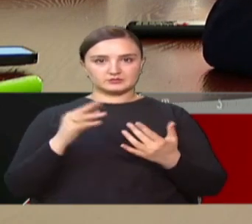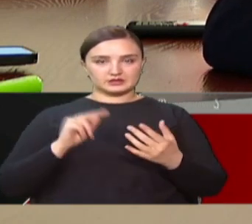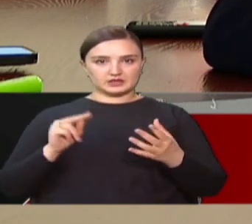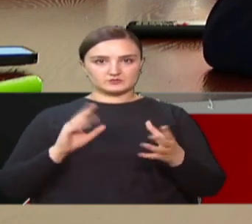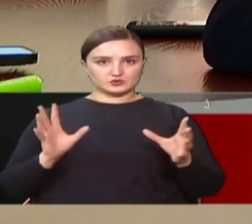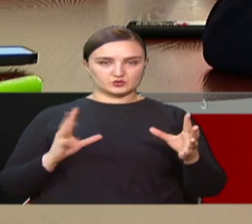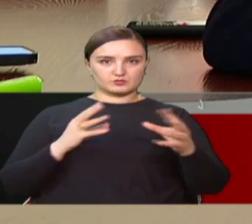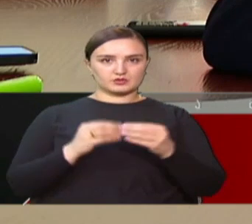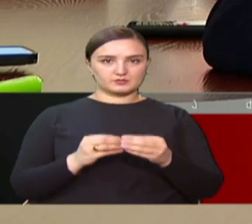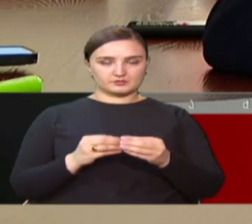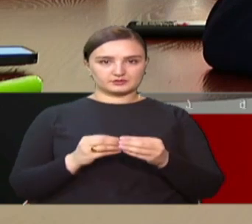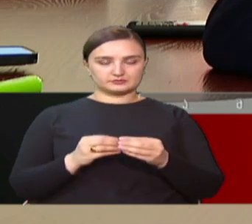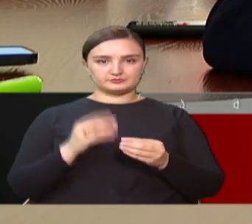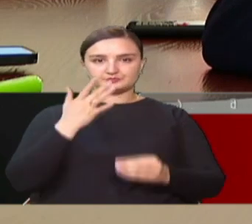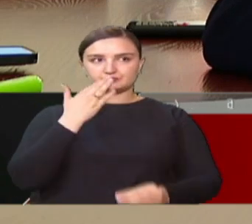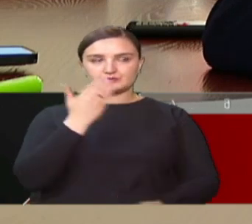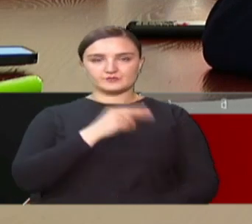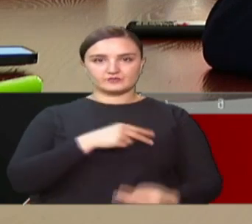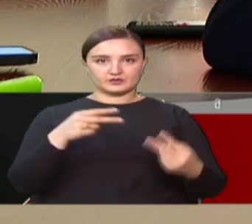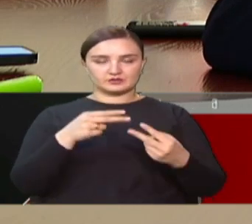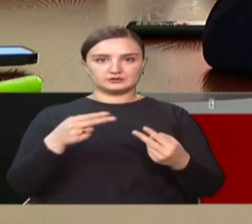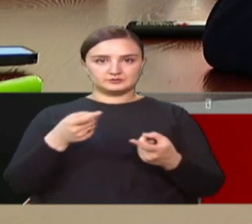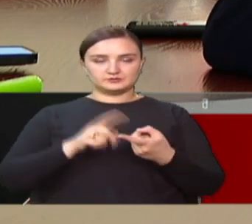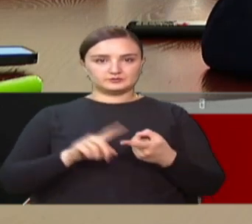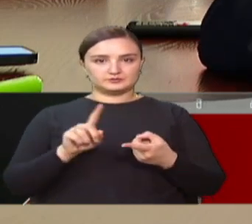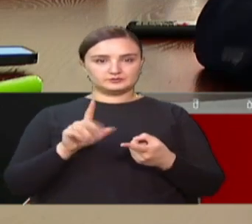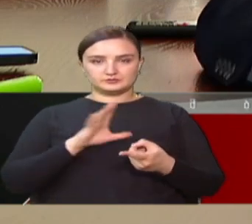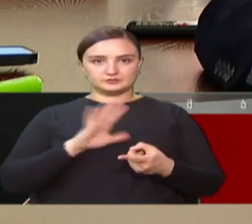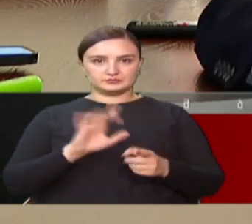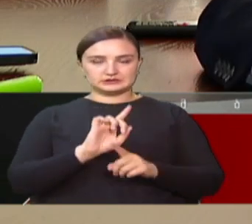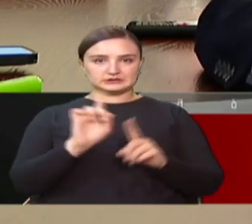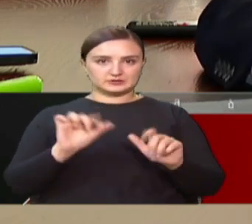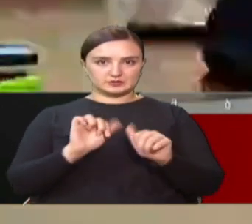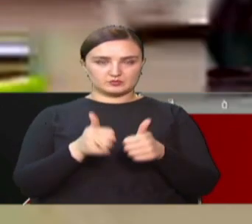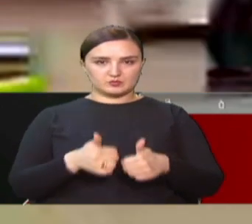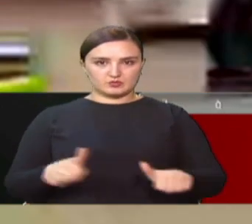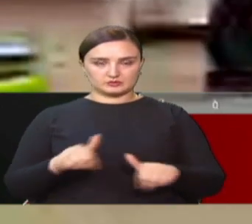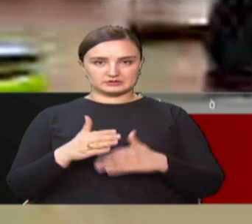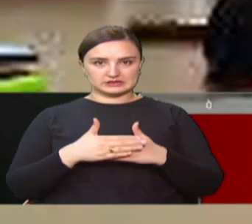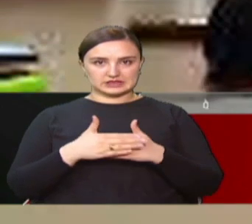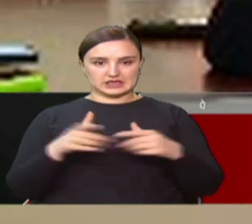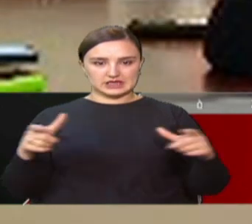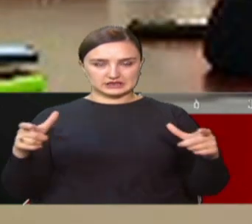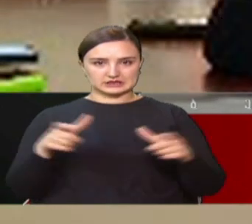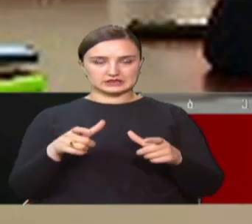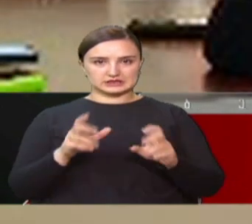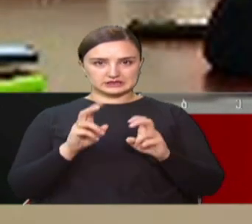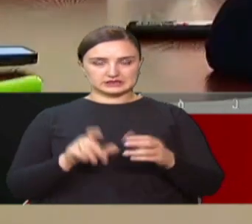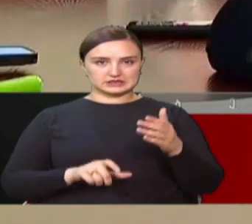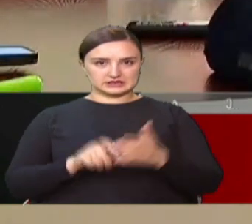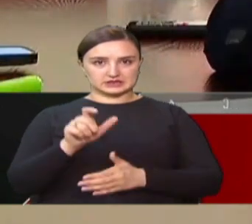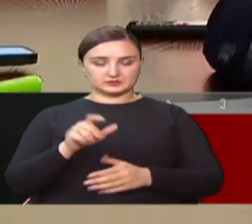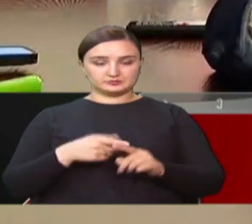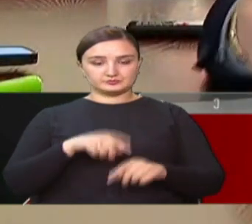თანამშრომლება დასავლელ პარტნიორებს იმასთან დაკავშირებით, რომ არ წარმოიშვას რაიმე ტიპის რაღაცა სანქციის ავლის გზები და